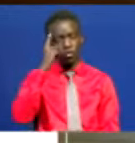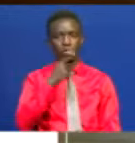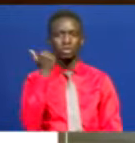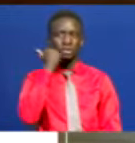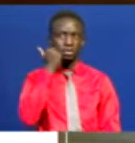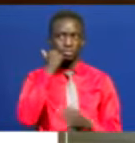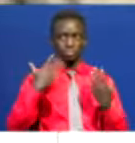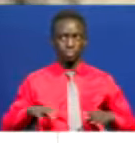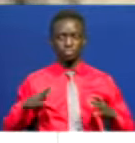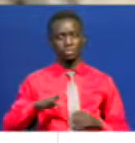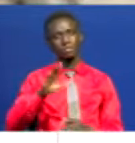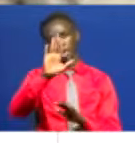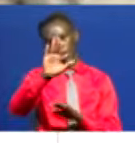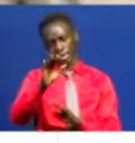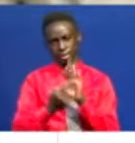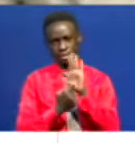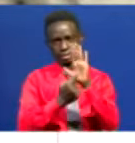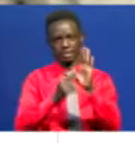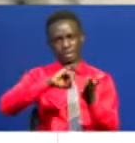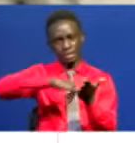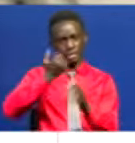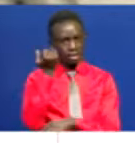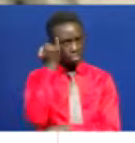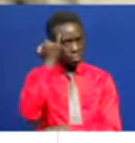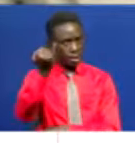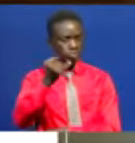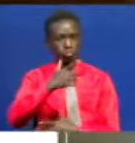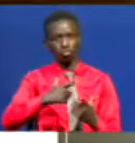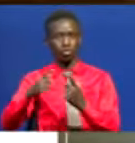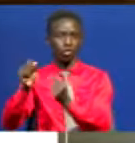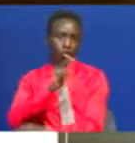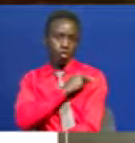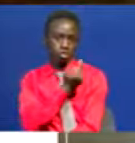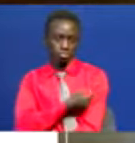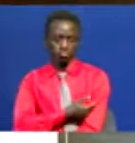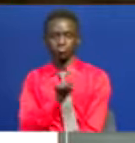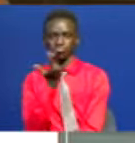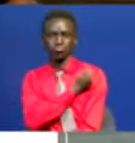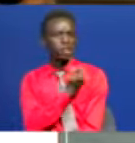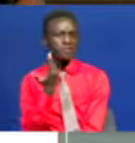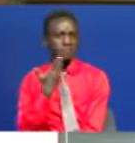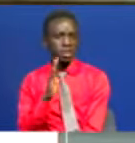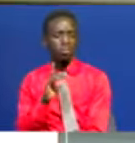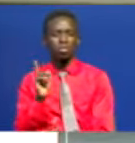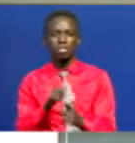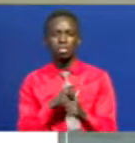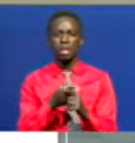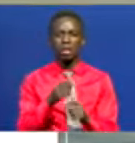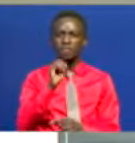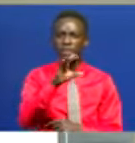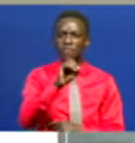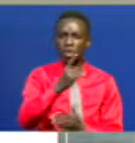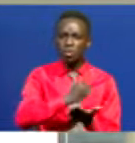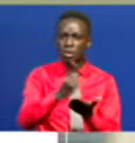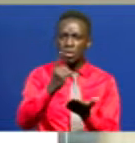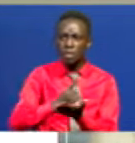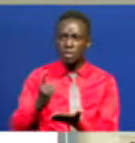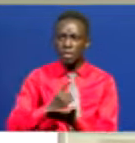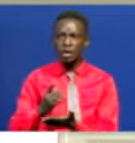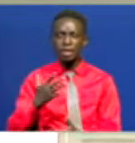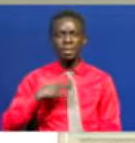to a hospital ukatibiwa. A few weeks down the line mtu anaanza kukuambia we na ile homa